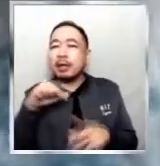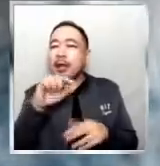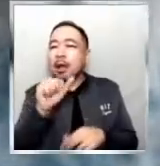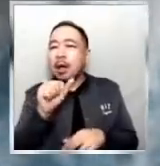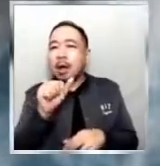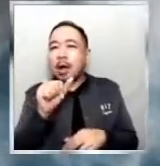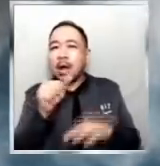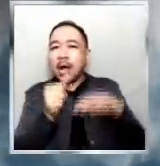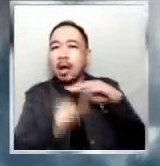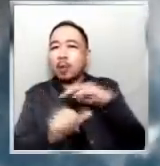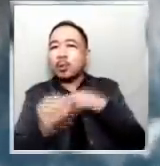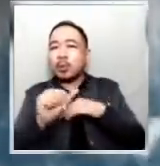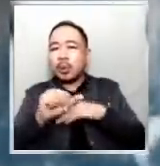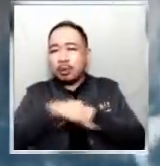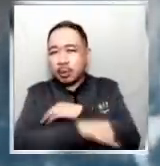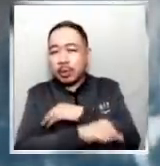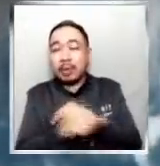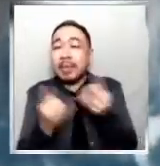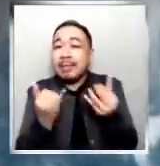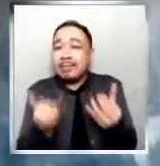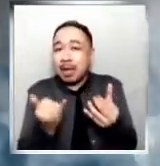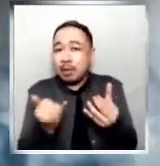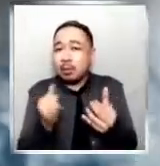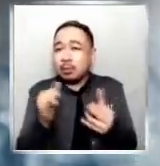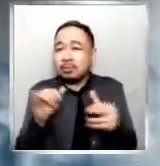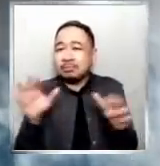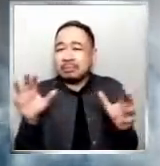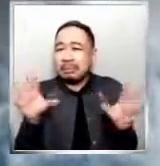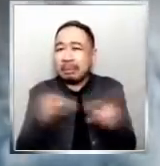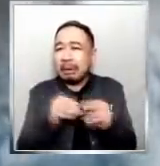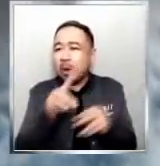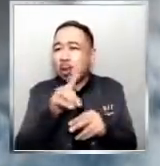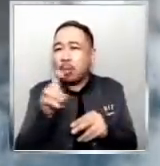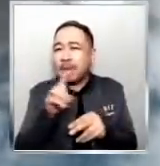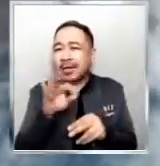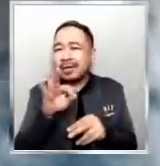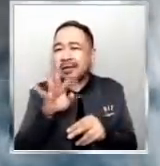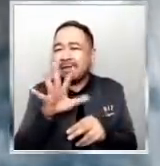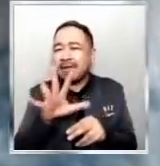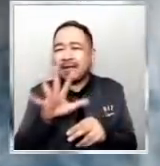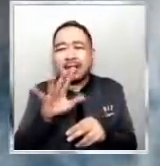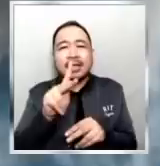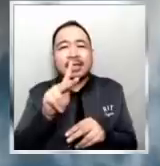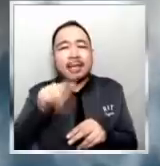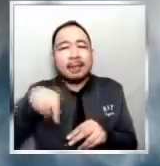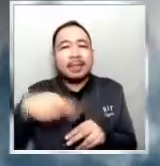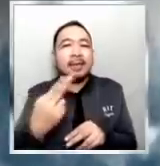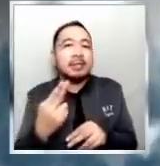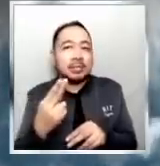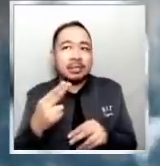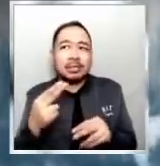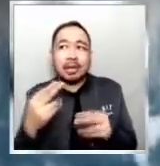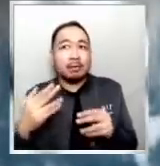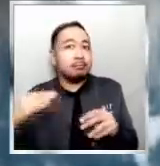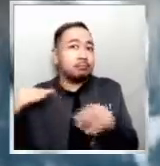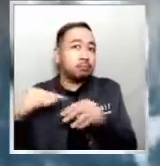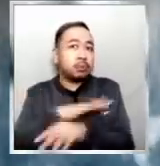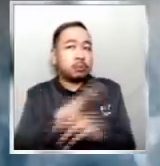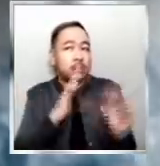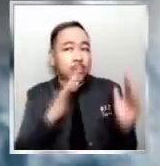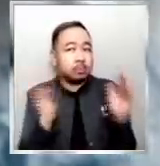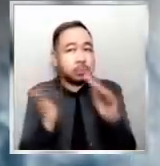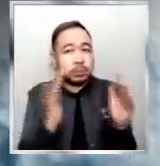daglay na hangin ito ay aabot ng 195 kilometers per malapit sa gitna at may pagbugso ng hangin na aabot ng